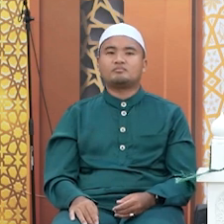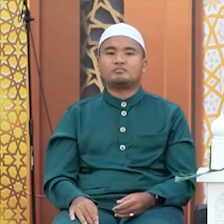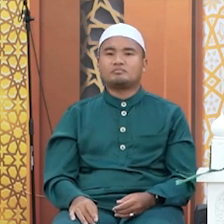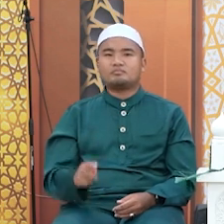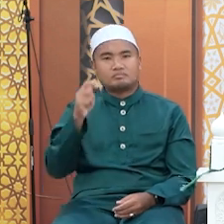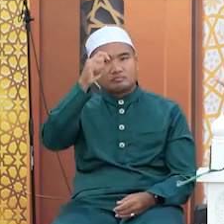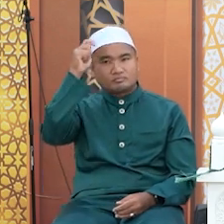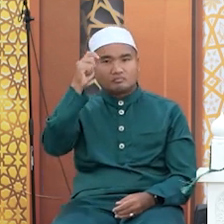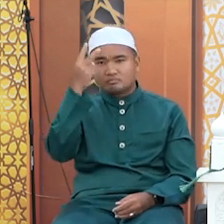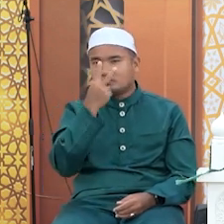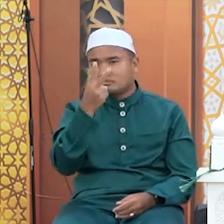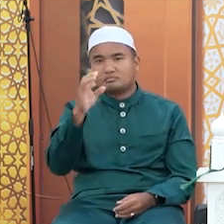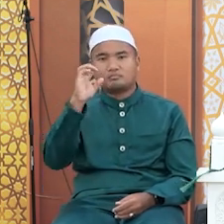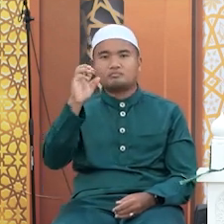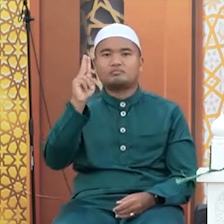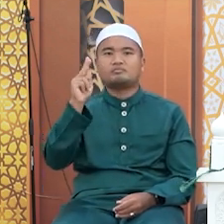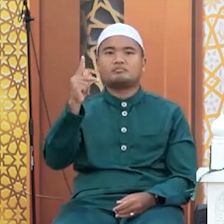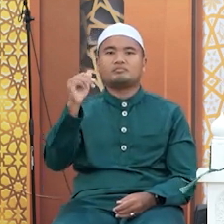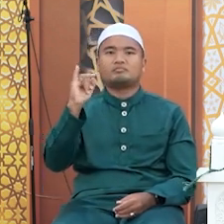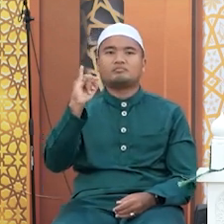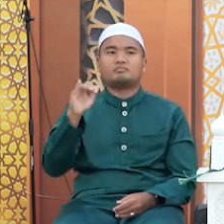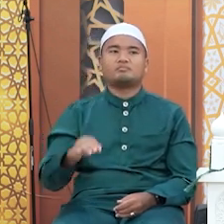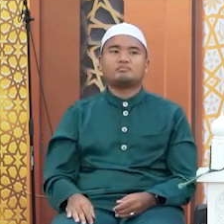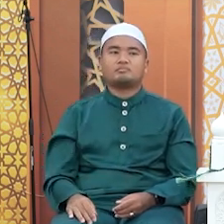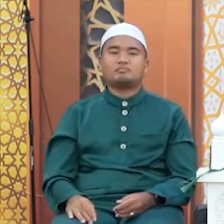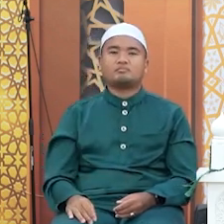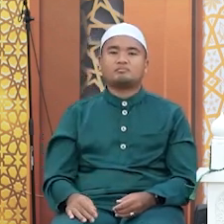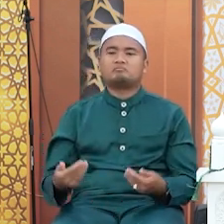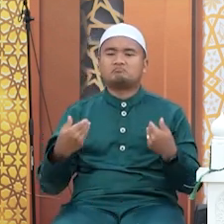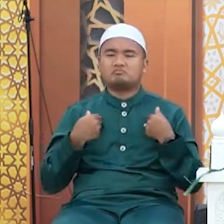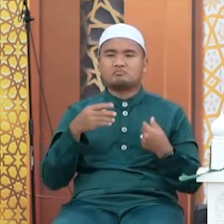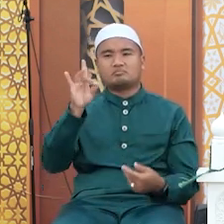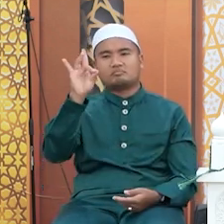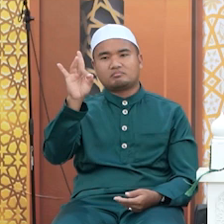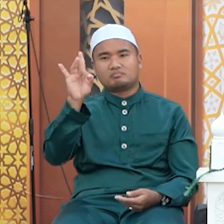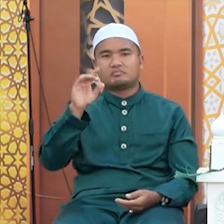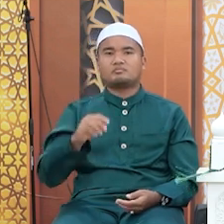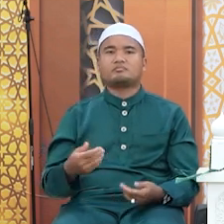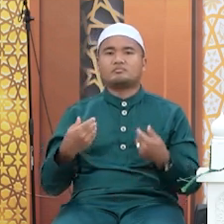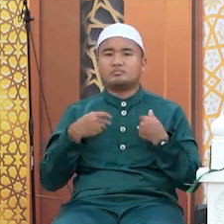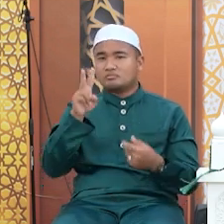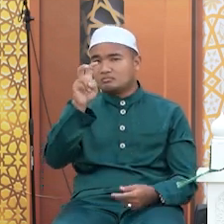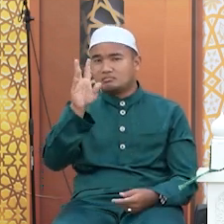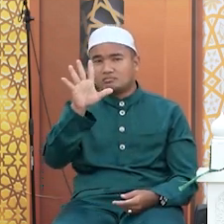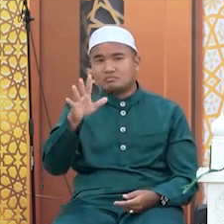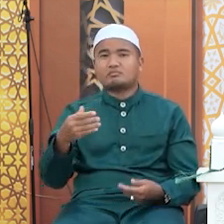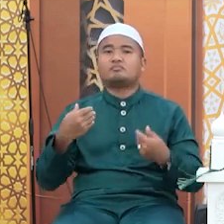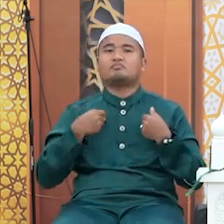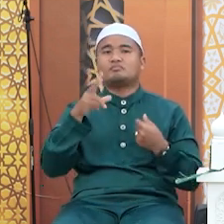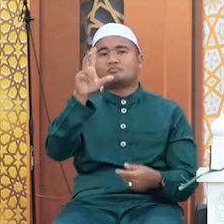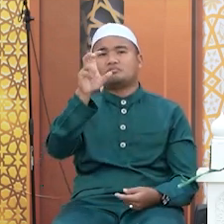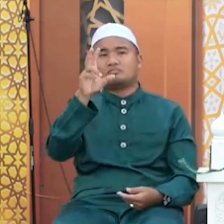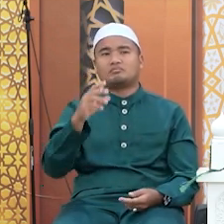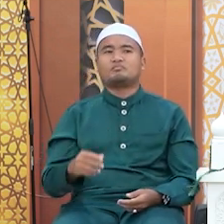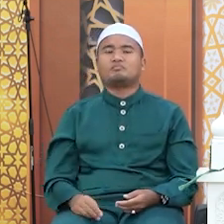Tuan-tuan tengok cukai. Kadang-kadang 8%, 10%, ada negeri 25%, ada 30%.